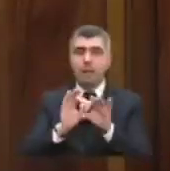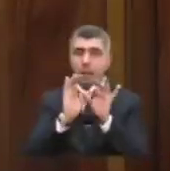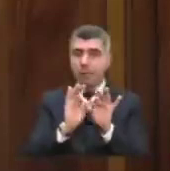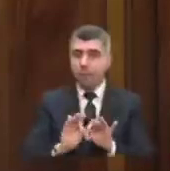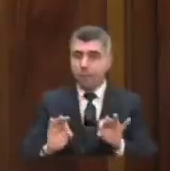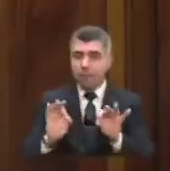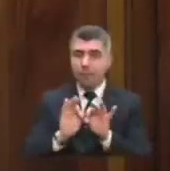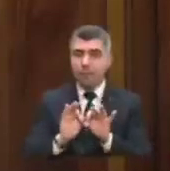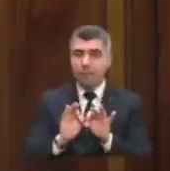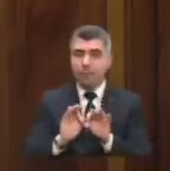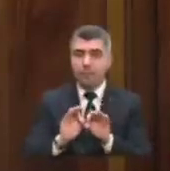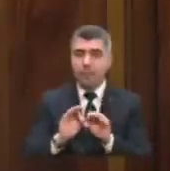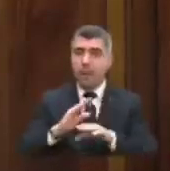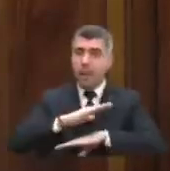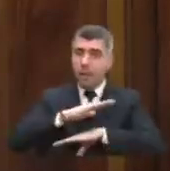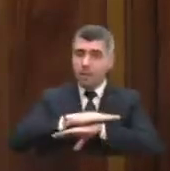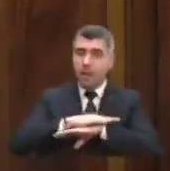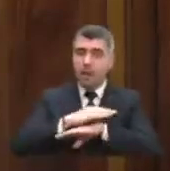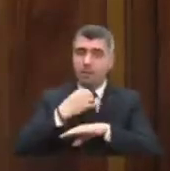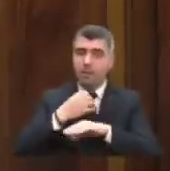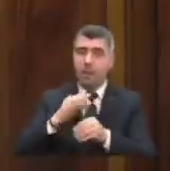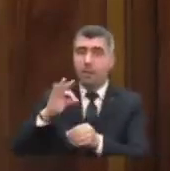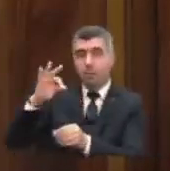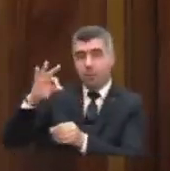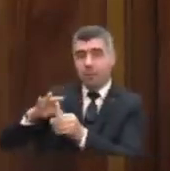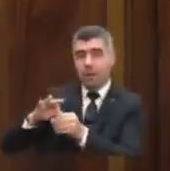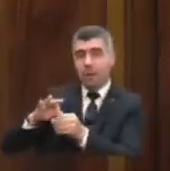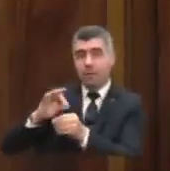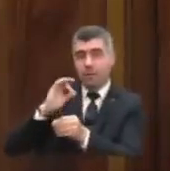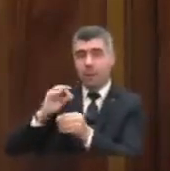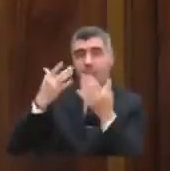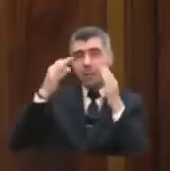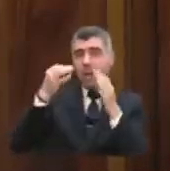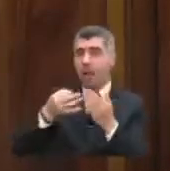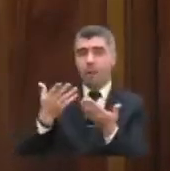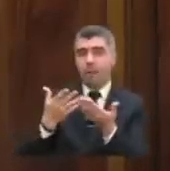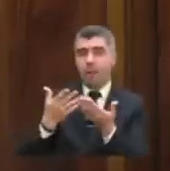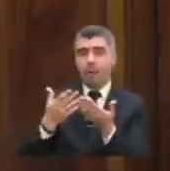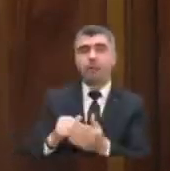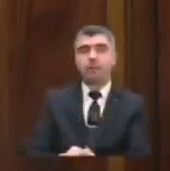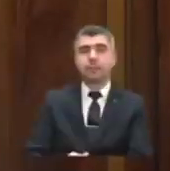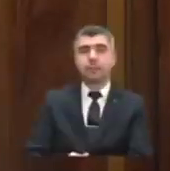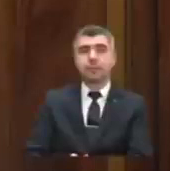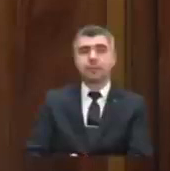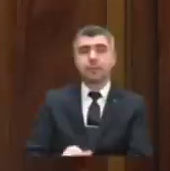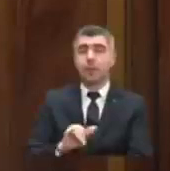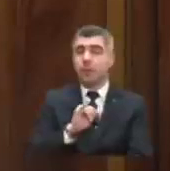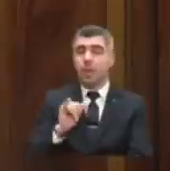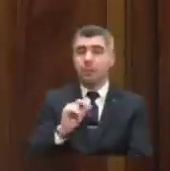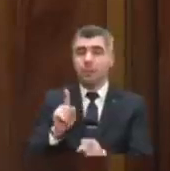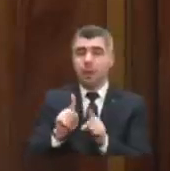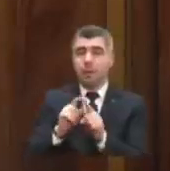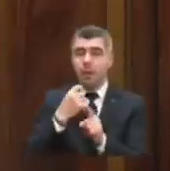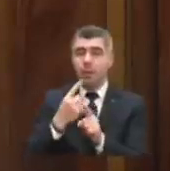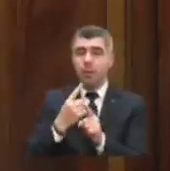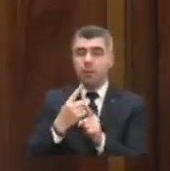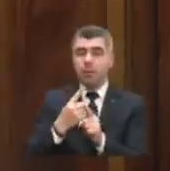حنا احترام مخرجات ديال صناديق الاقتراع هي ثقافة، عدم رمي الناس